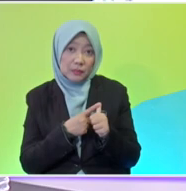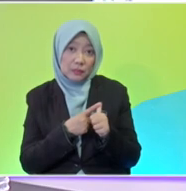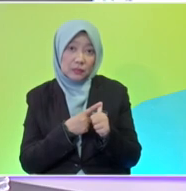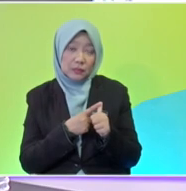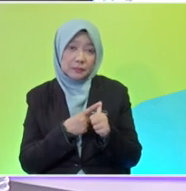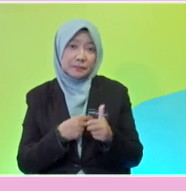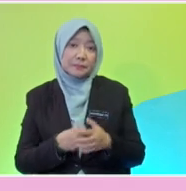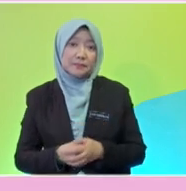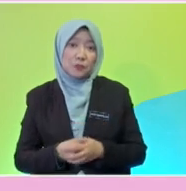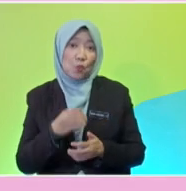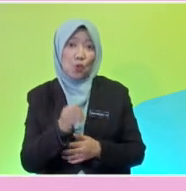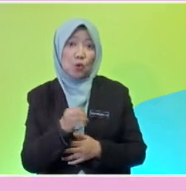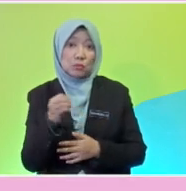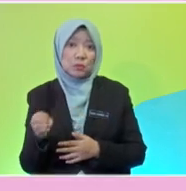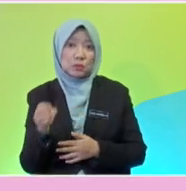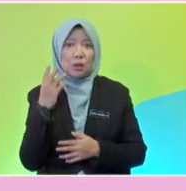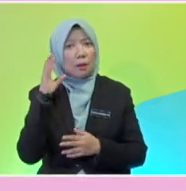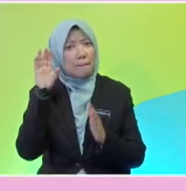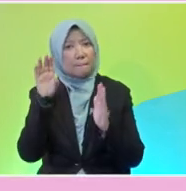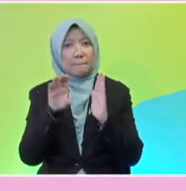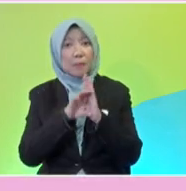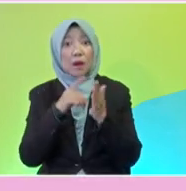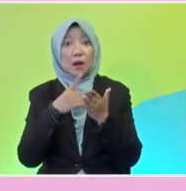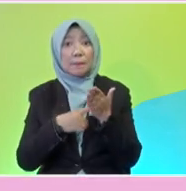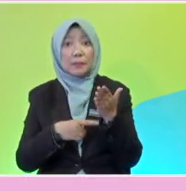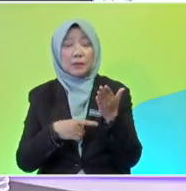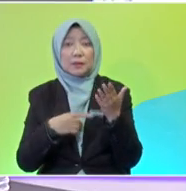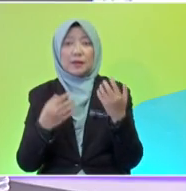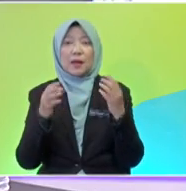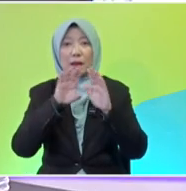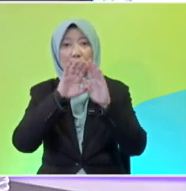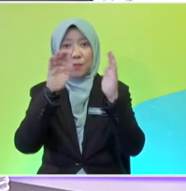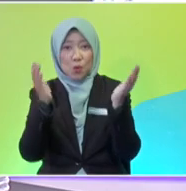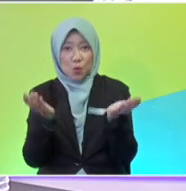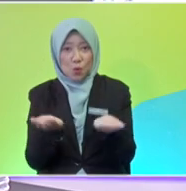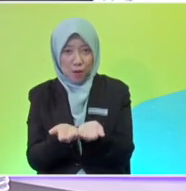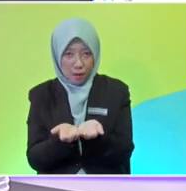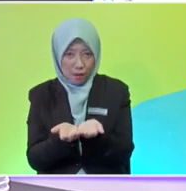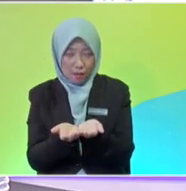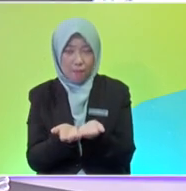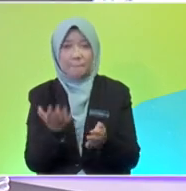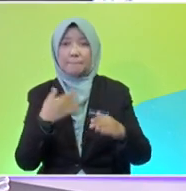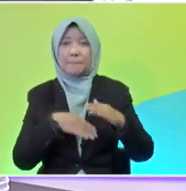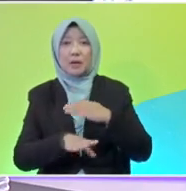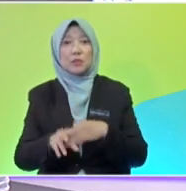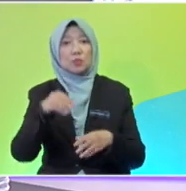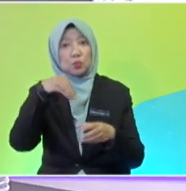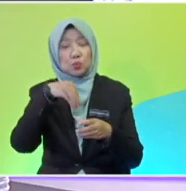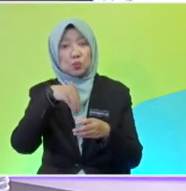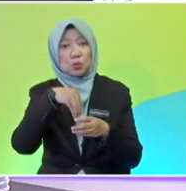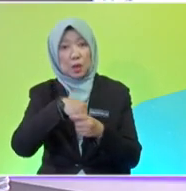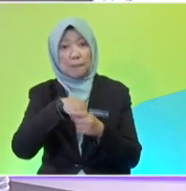kita lihat ini gampang pula di tangan di dalam air